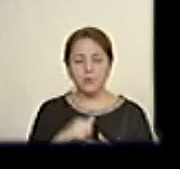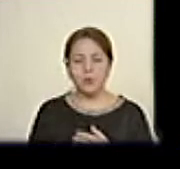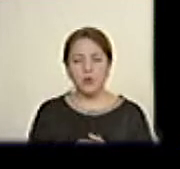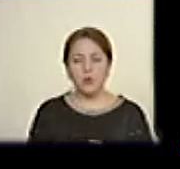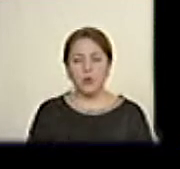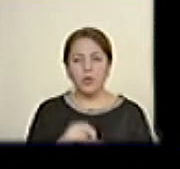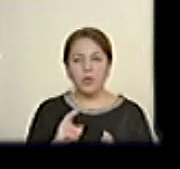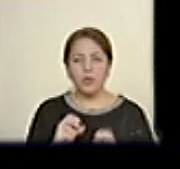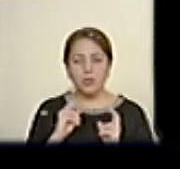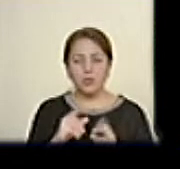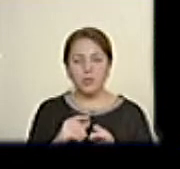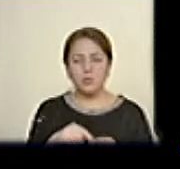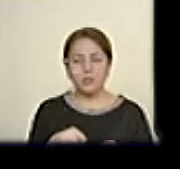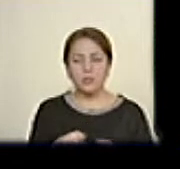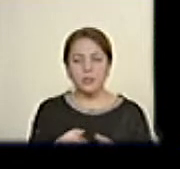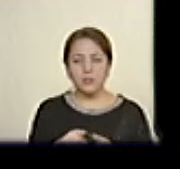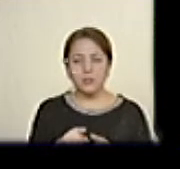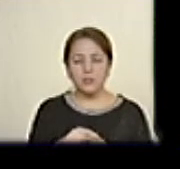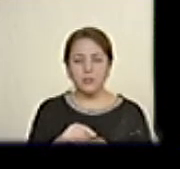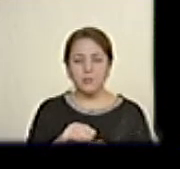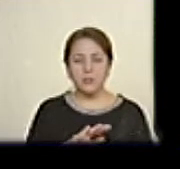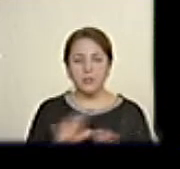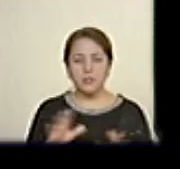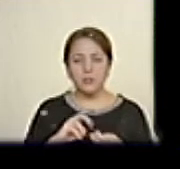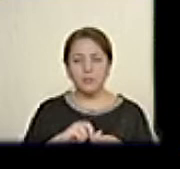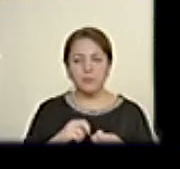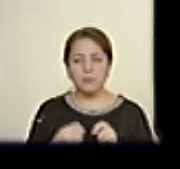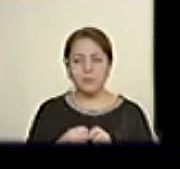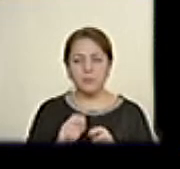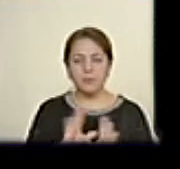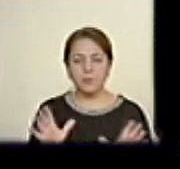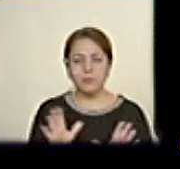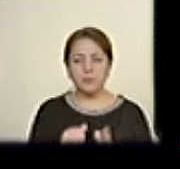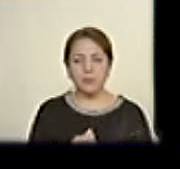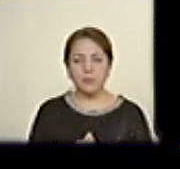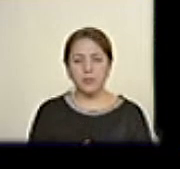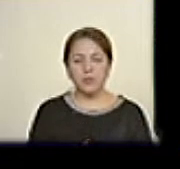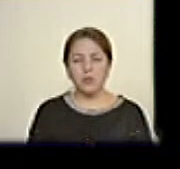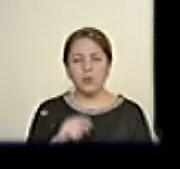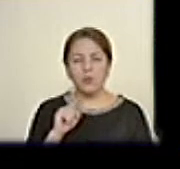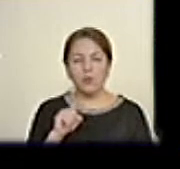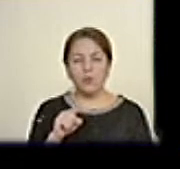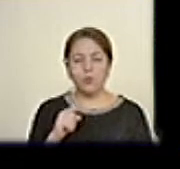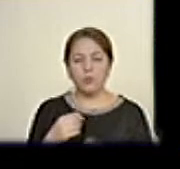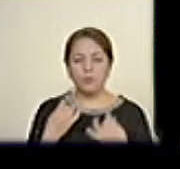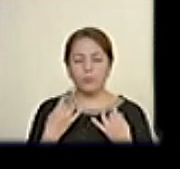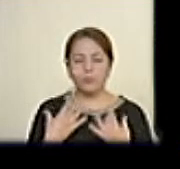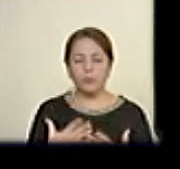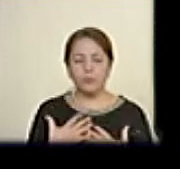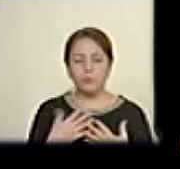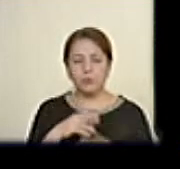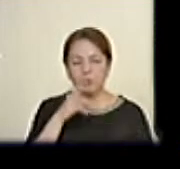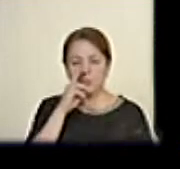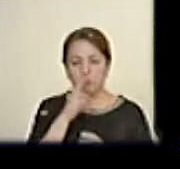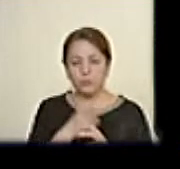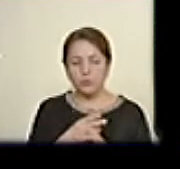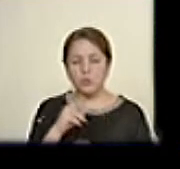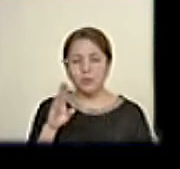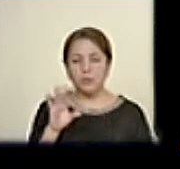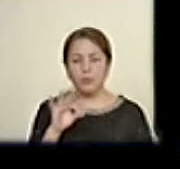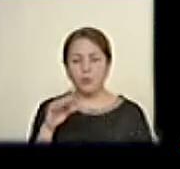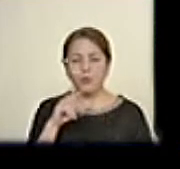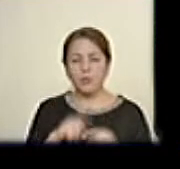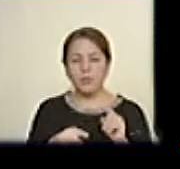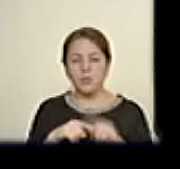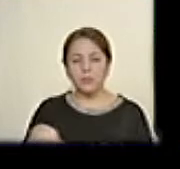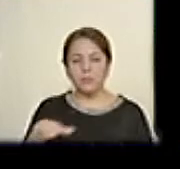таковых никаких проблем автор в своем произведении не поднимает. Он просто скучает по родным местам,